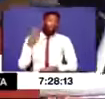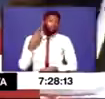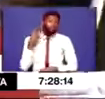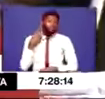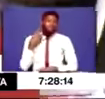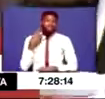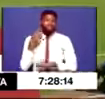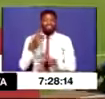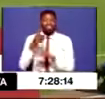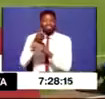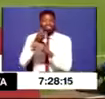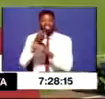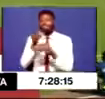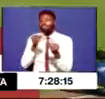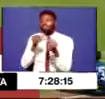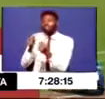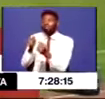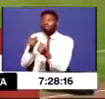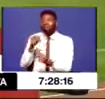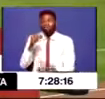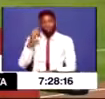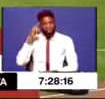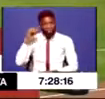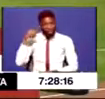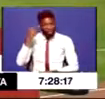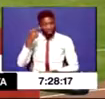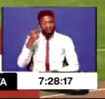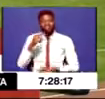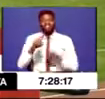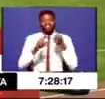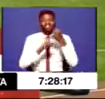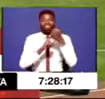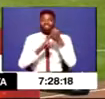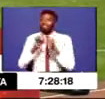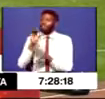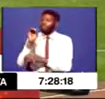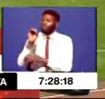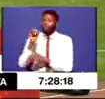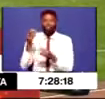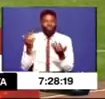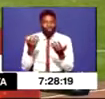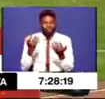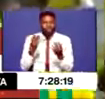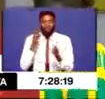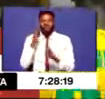6-0 katika uwanja wa Kasarani.